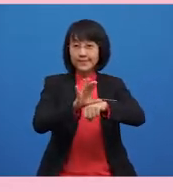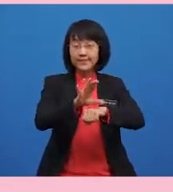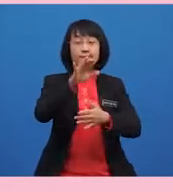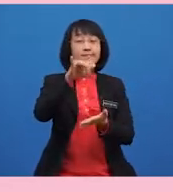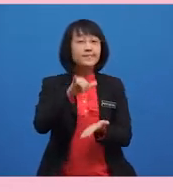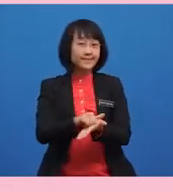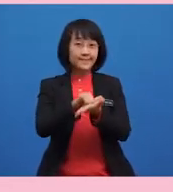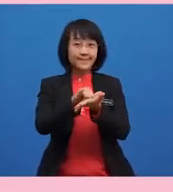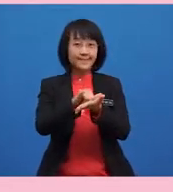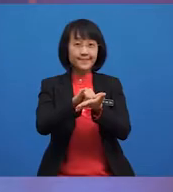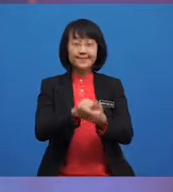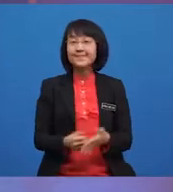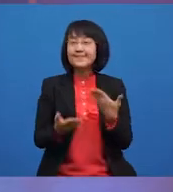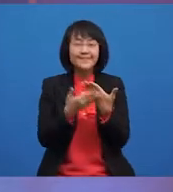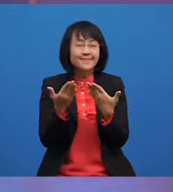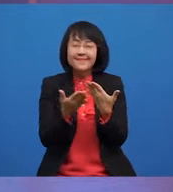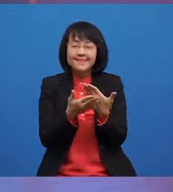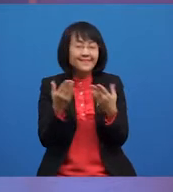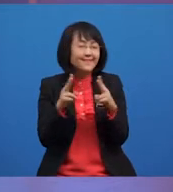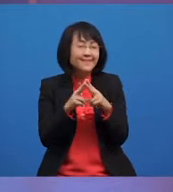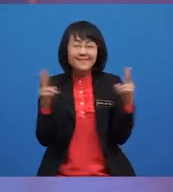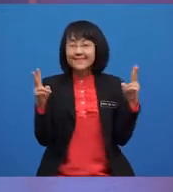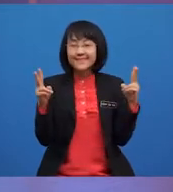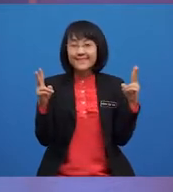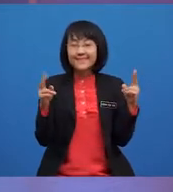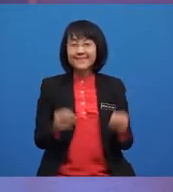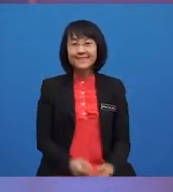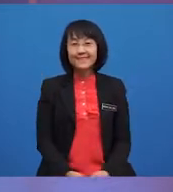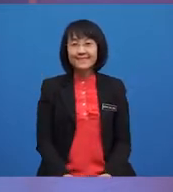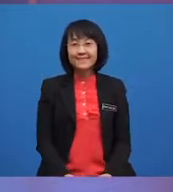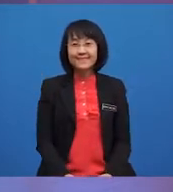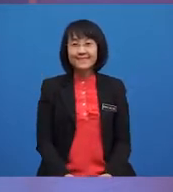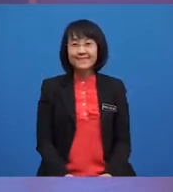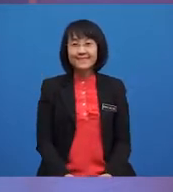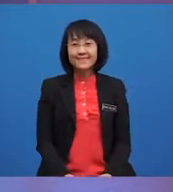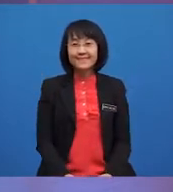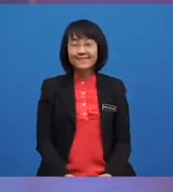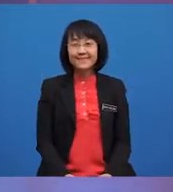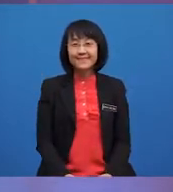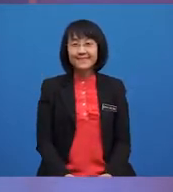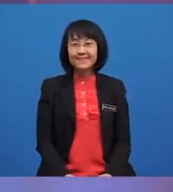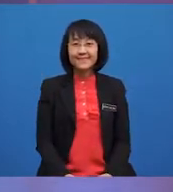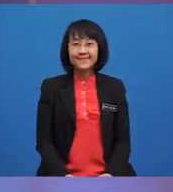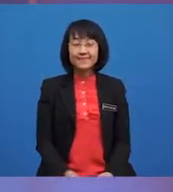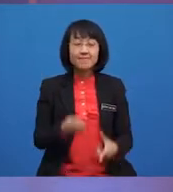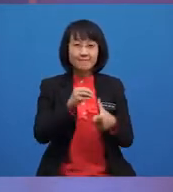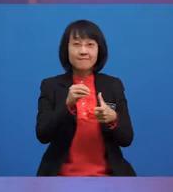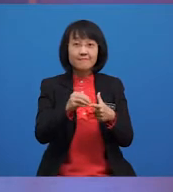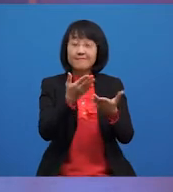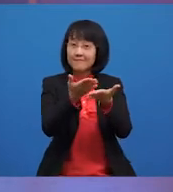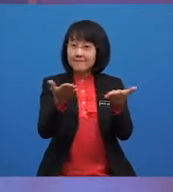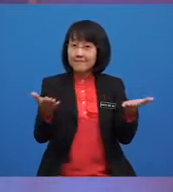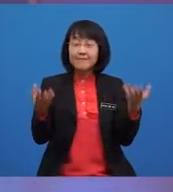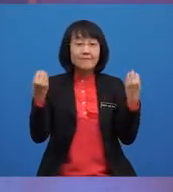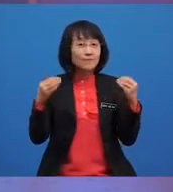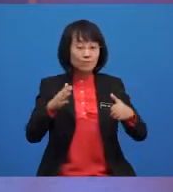itu. Senang sangatkah soalan ini? Atau sebenarnya